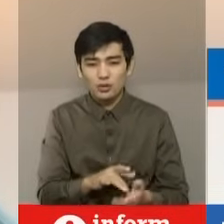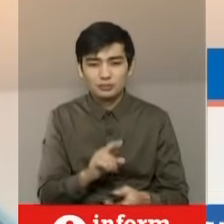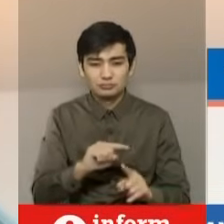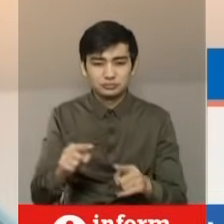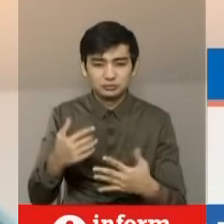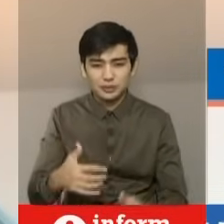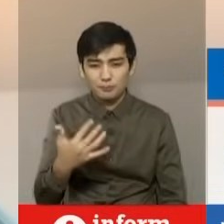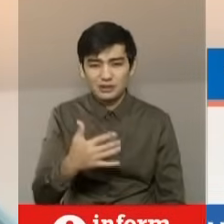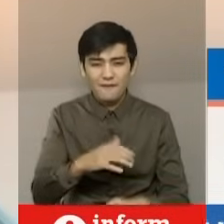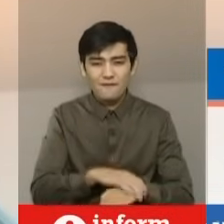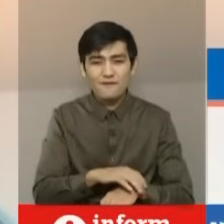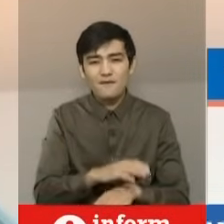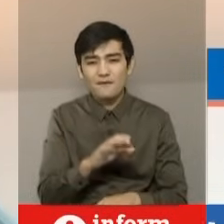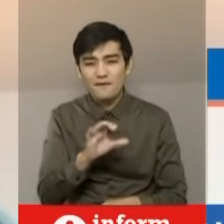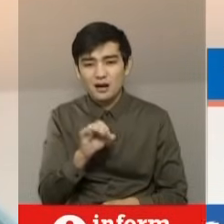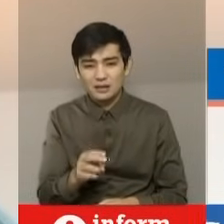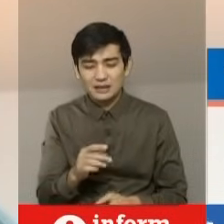пся фактов